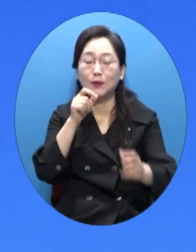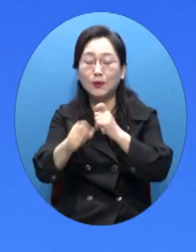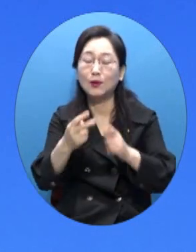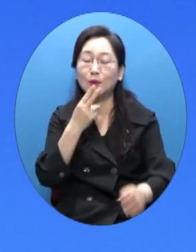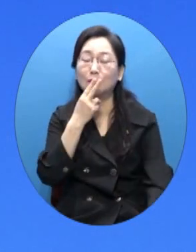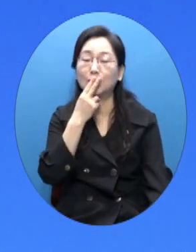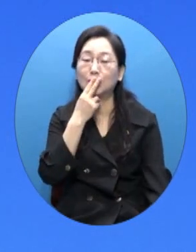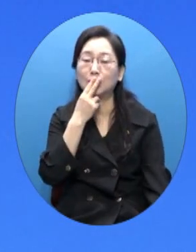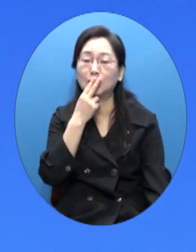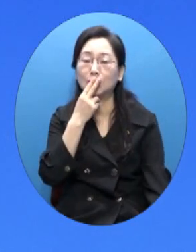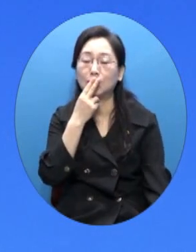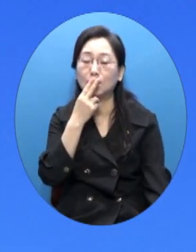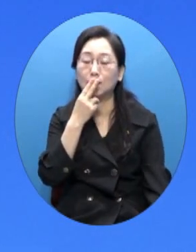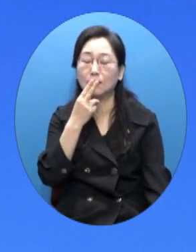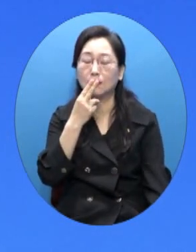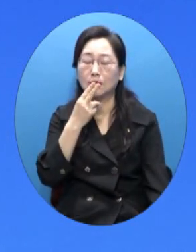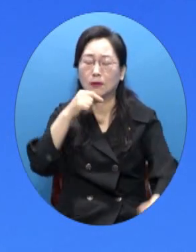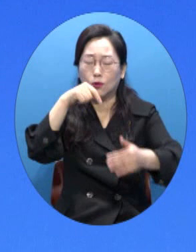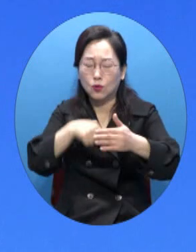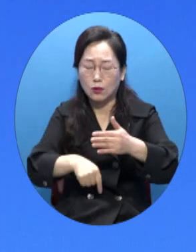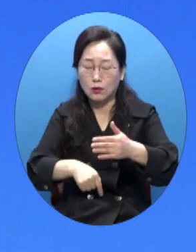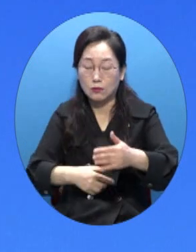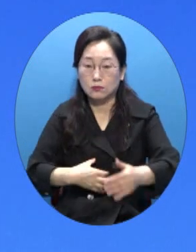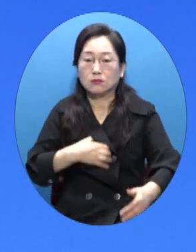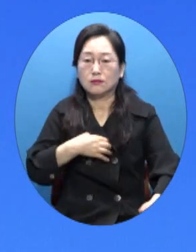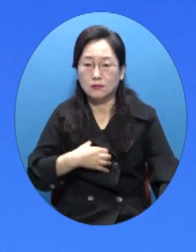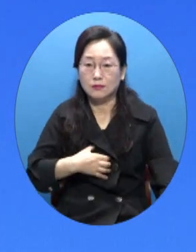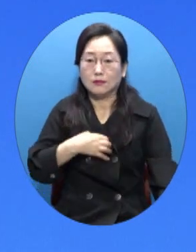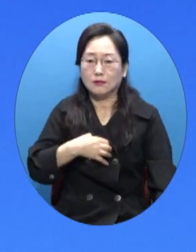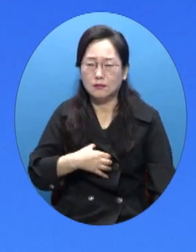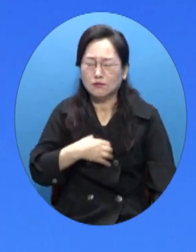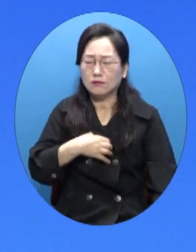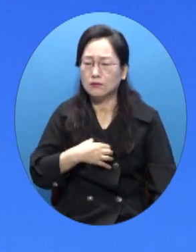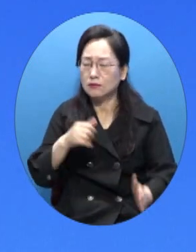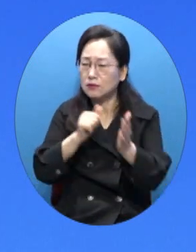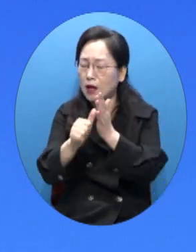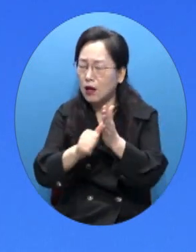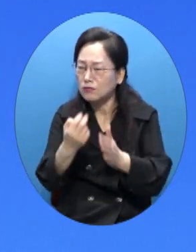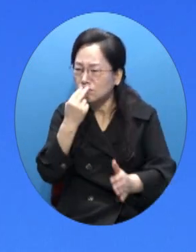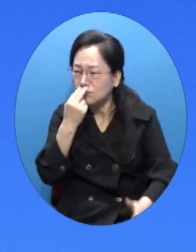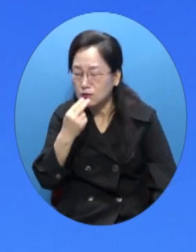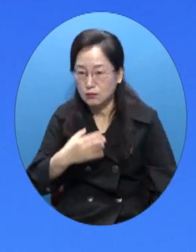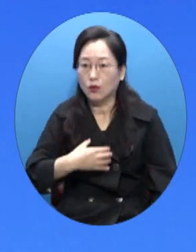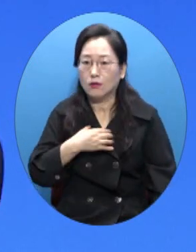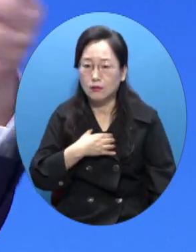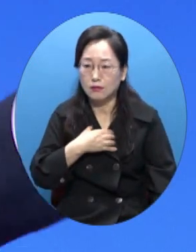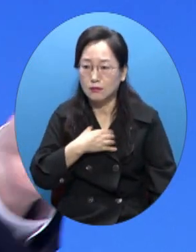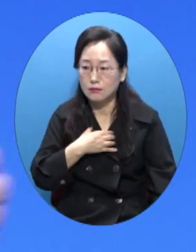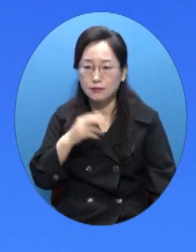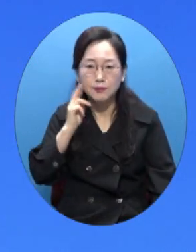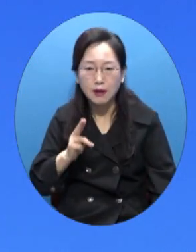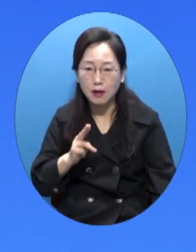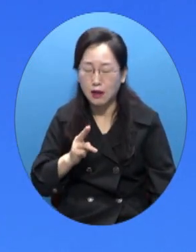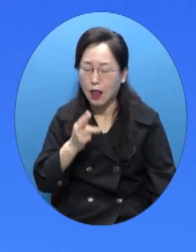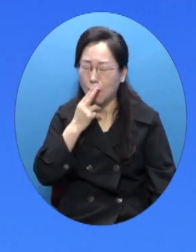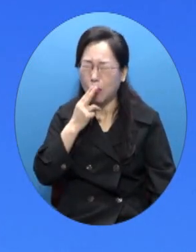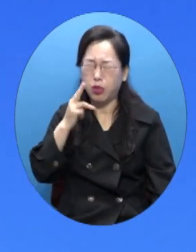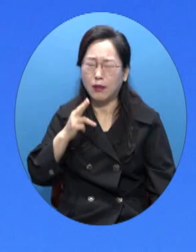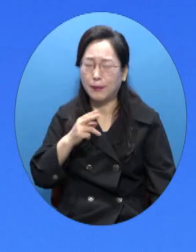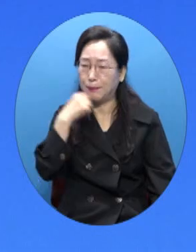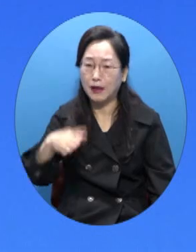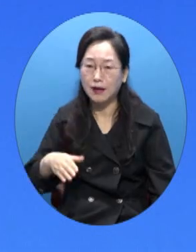붙였는데 막 속이 막 미스거리고 타야 탄 냄새나고 웩거리고 도저히 담배 피울 수가